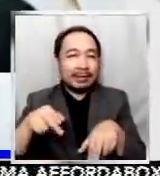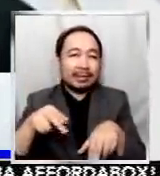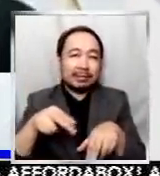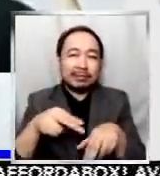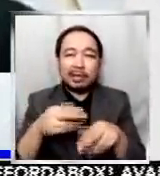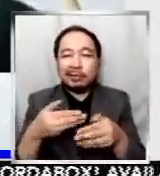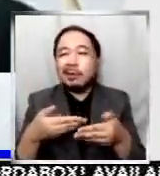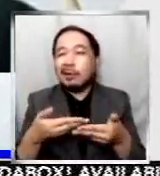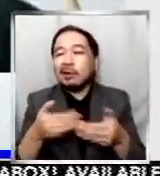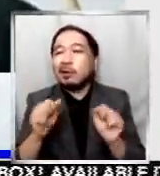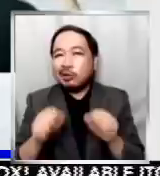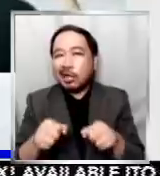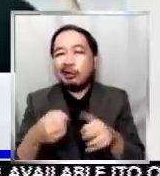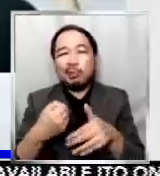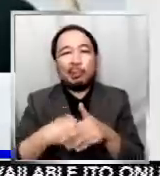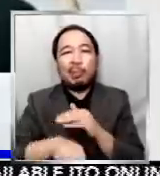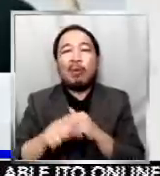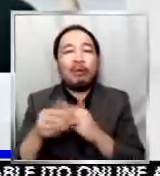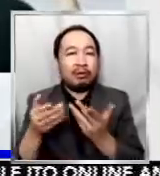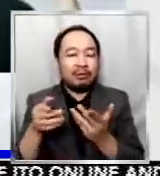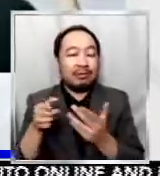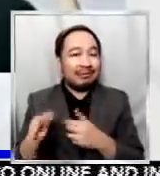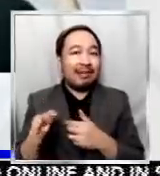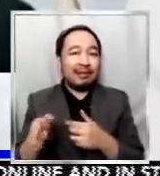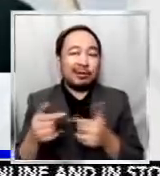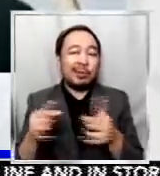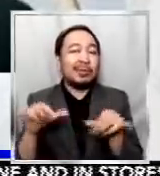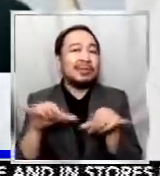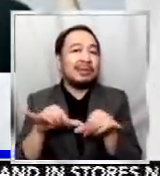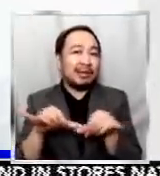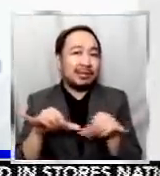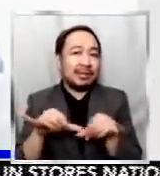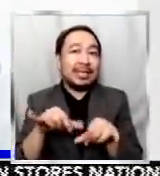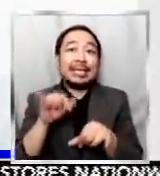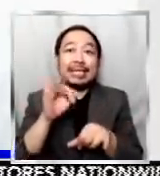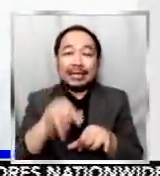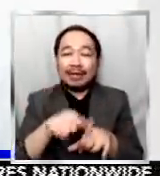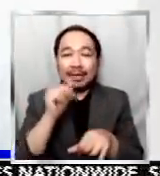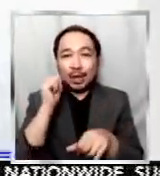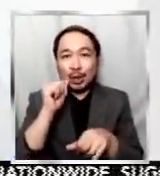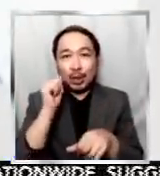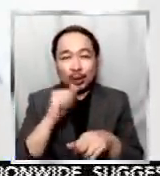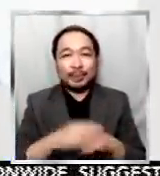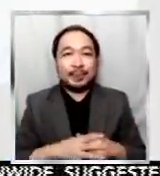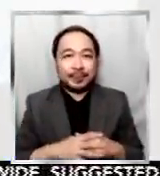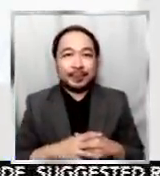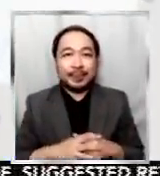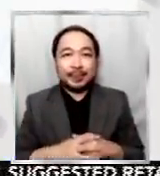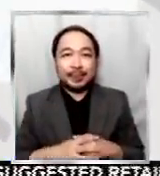ma-spawn sa ganoong size kung yun po ay babae. Dano Tingkungko, Nakatutok, 24 Oras.